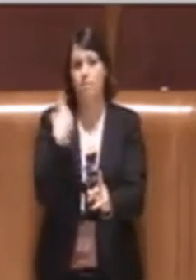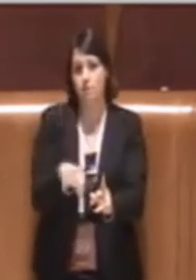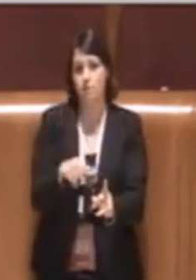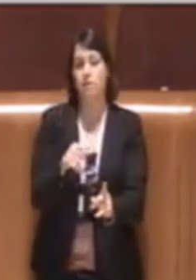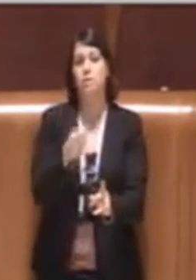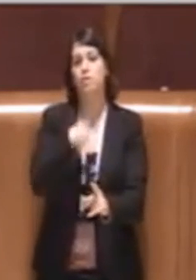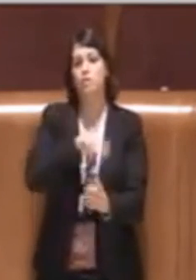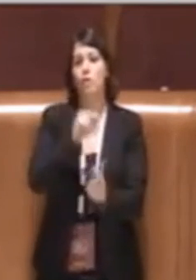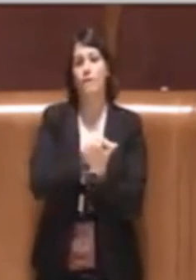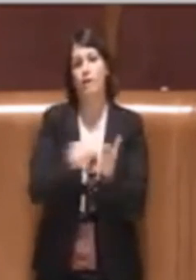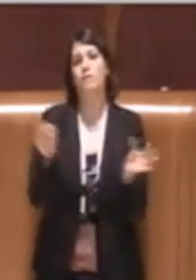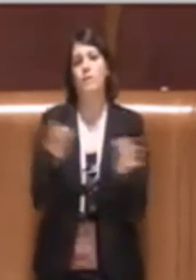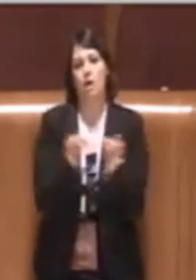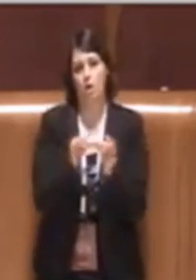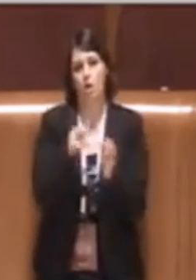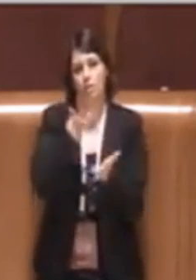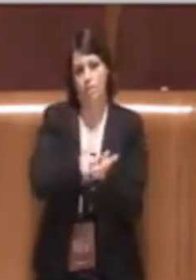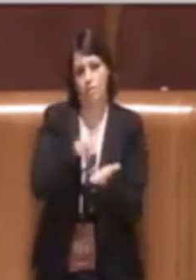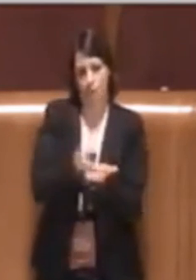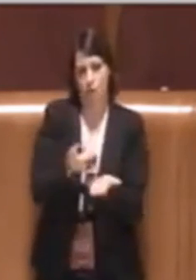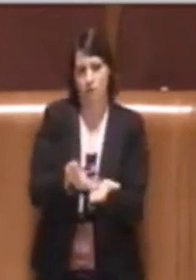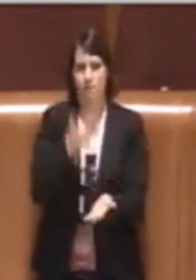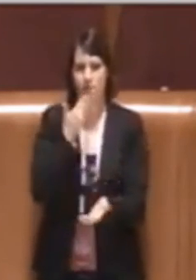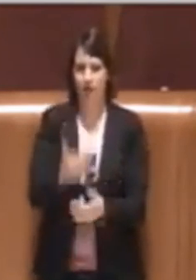la proposta di deliberazione grazie